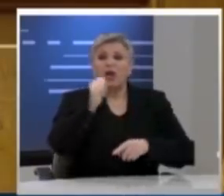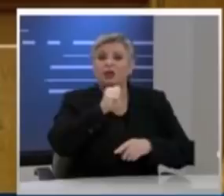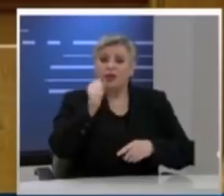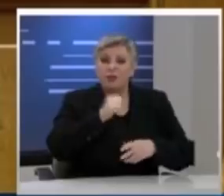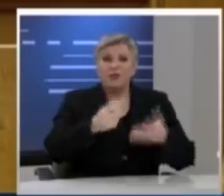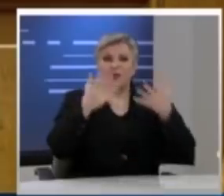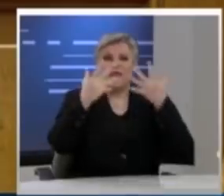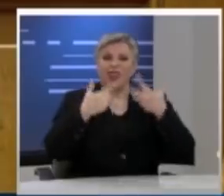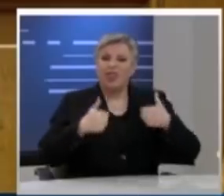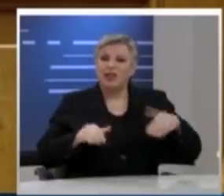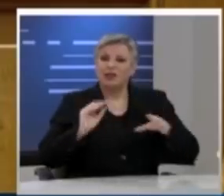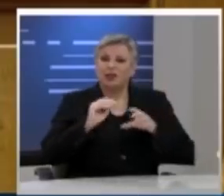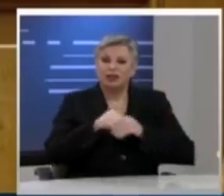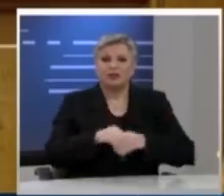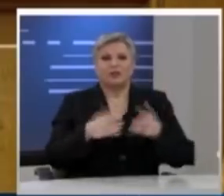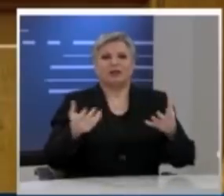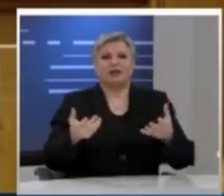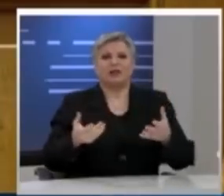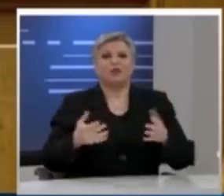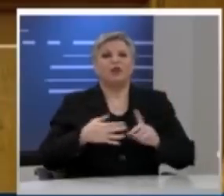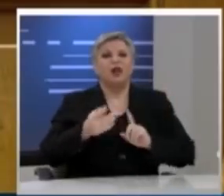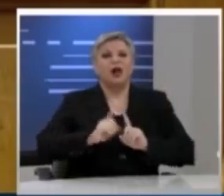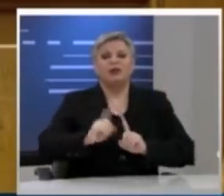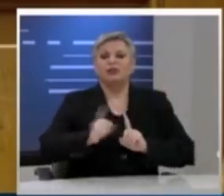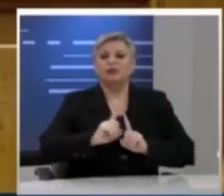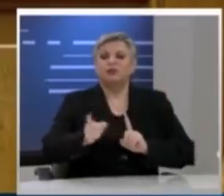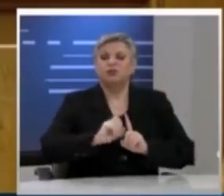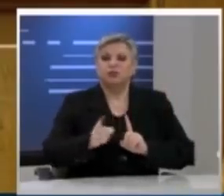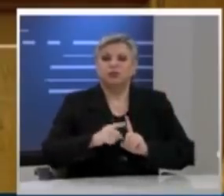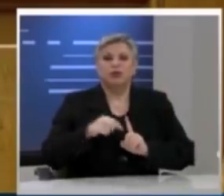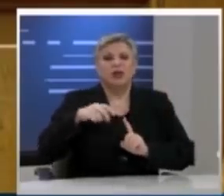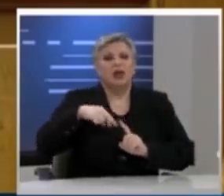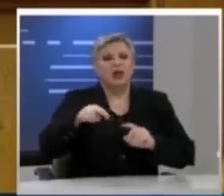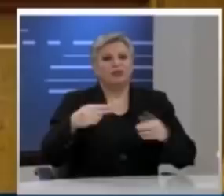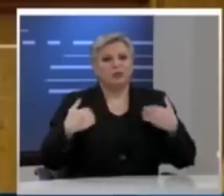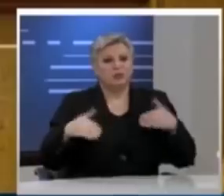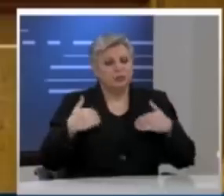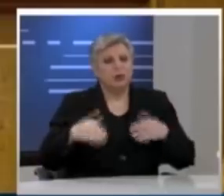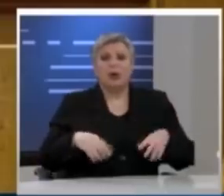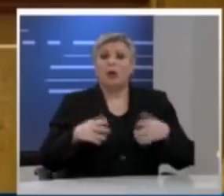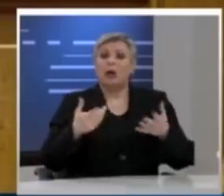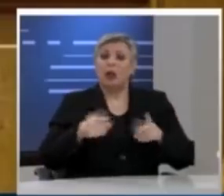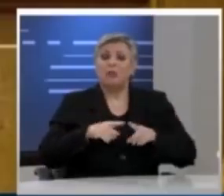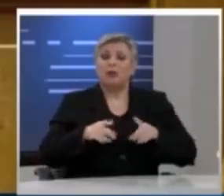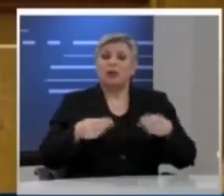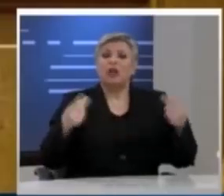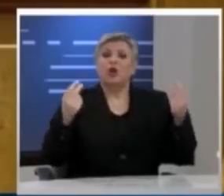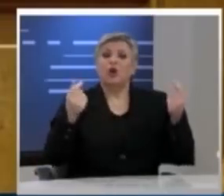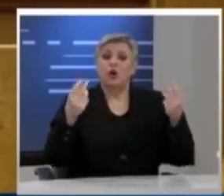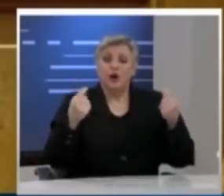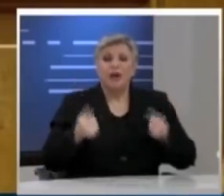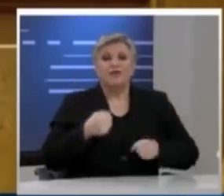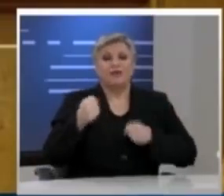θέατρο έχουν πόδια για να πηγαινοέρχονται στο σχολείο αλλά και για να χορεύουν να τρέχουν να